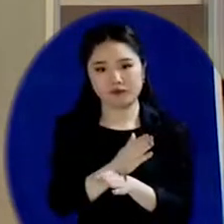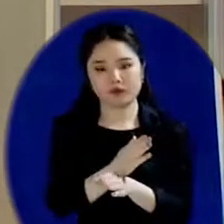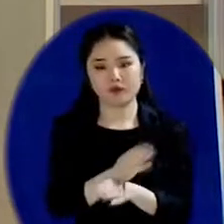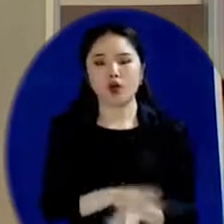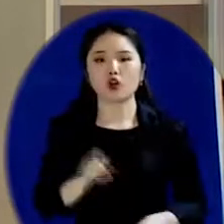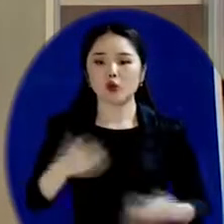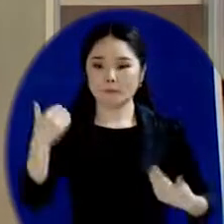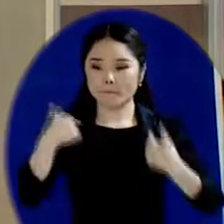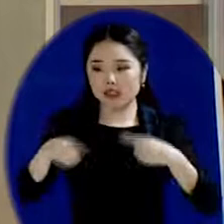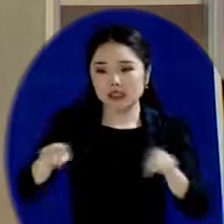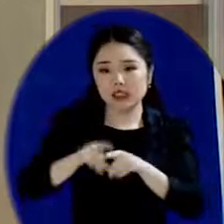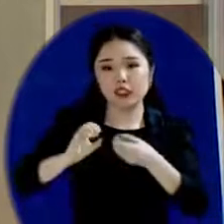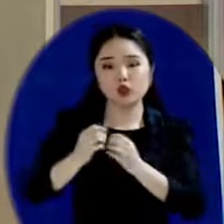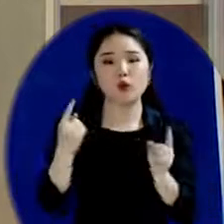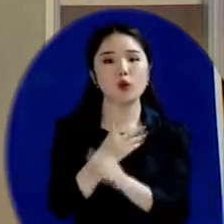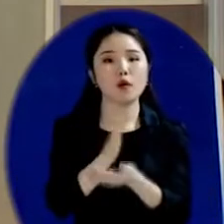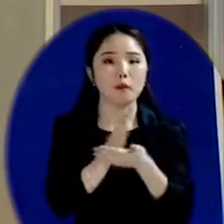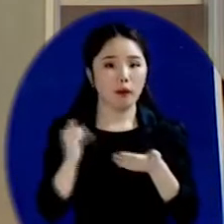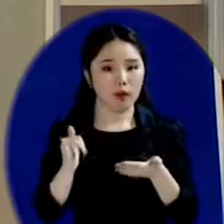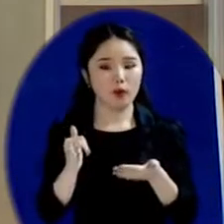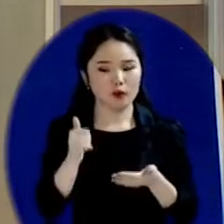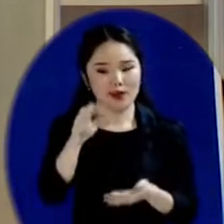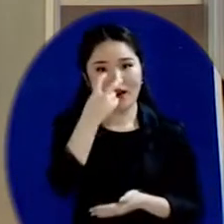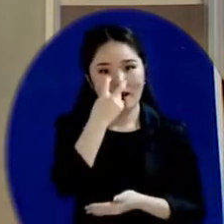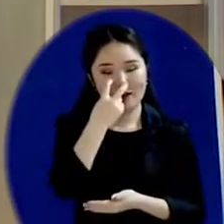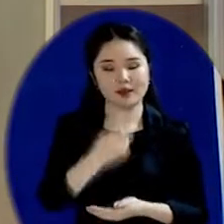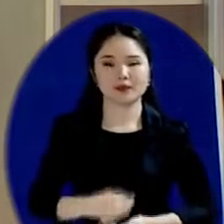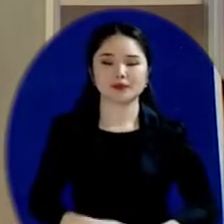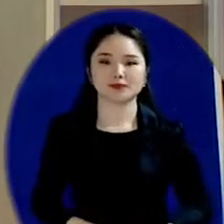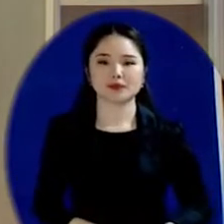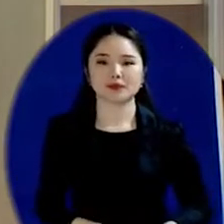За, багшийнхан байрлуулсанд алдаа байна уу юу? Бүгд дээр ажиглая.